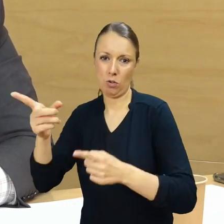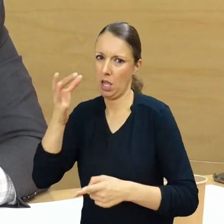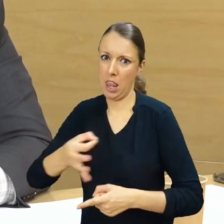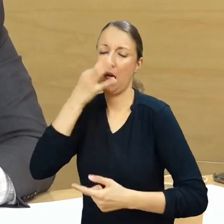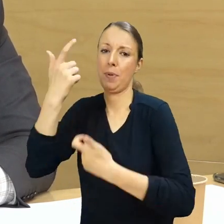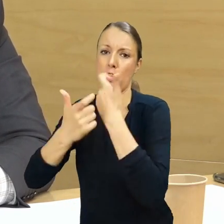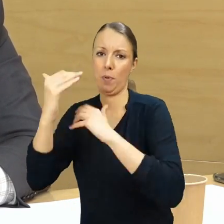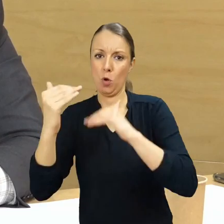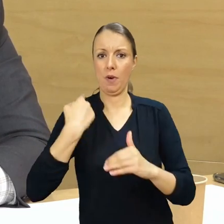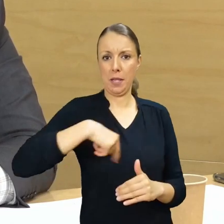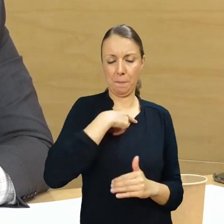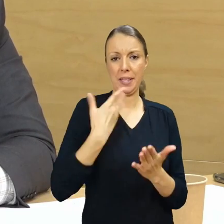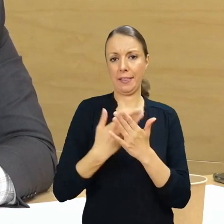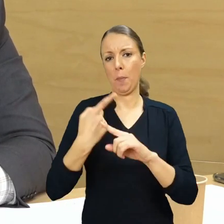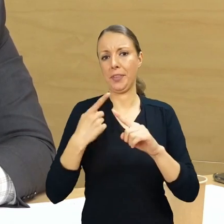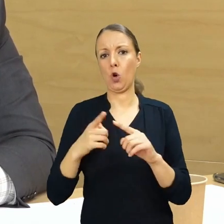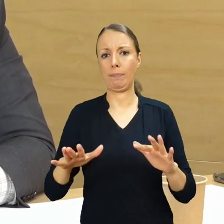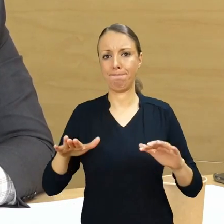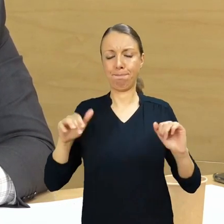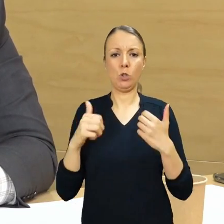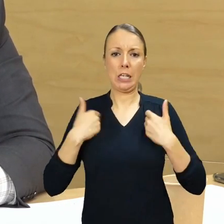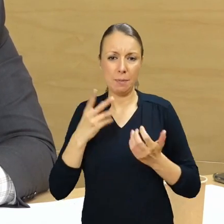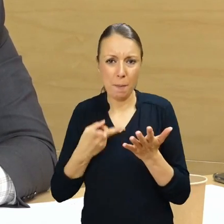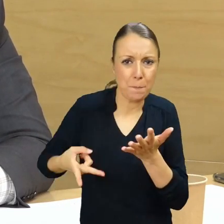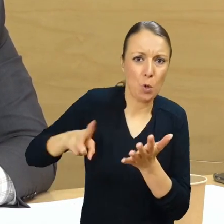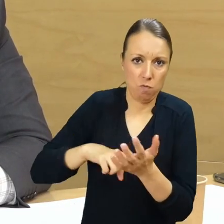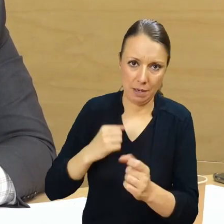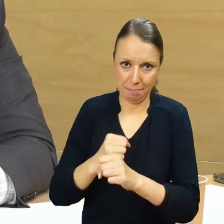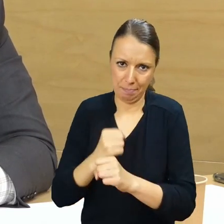więc nie ma co dublować tej pracy. Gdy jeszcze to...